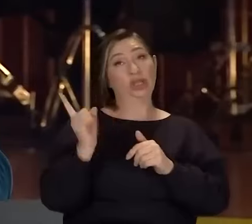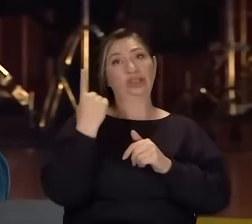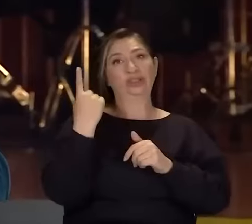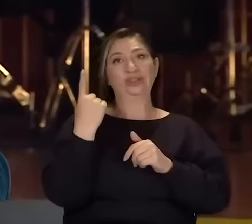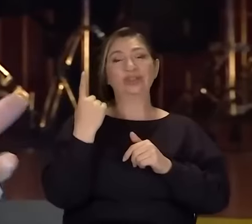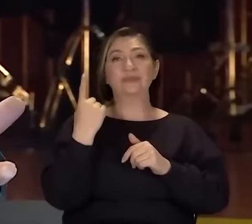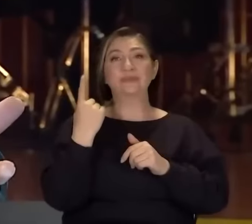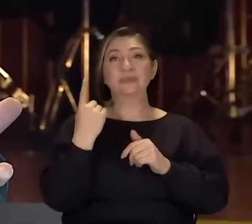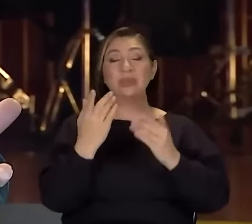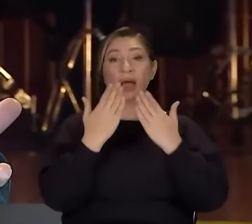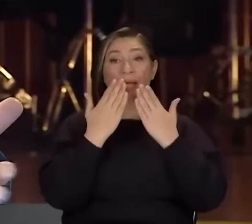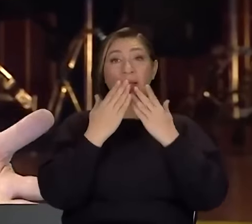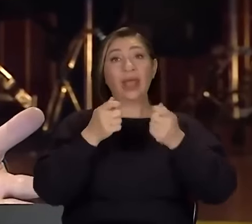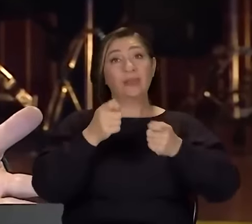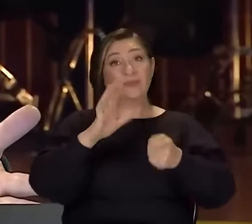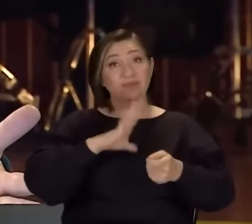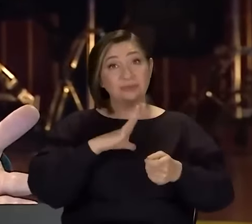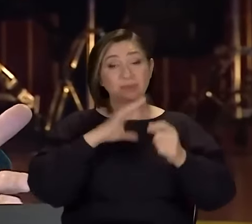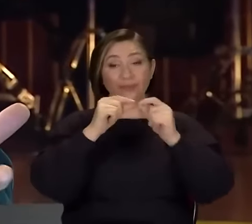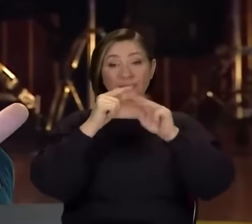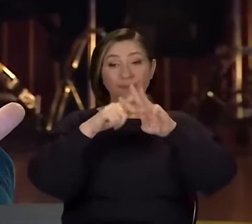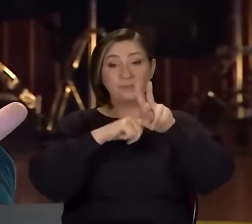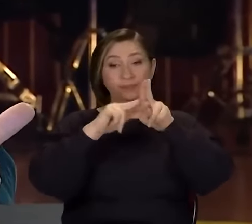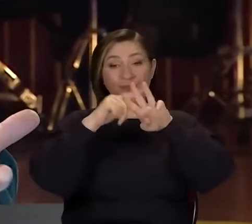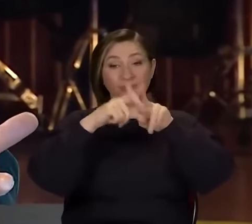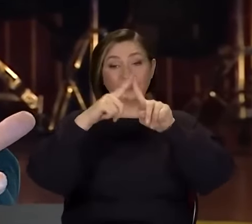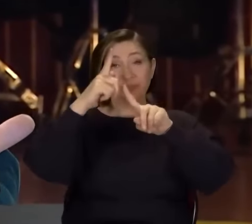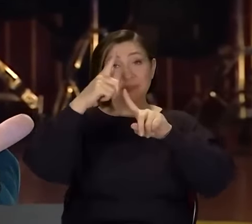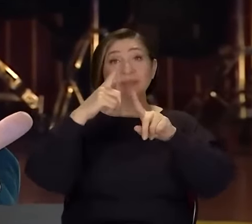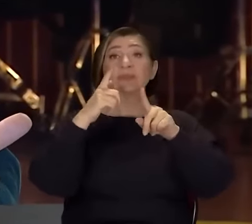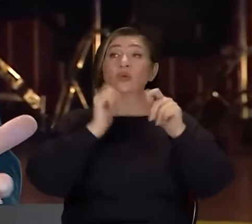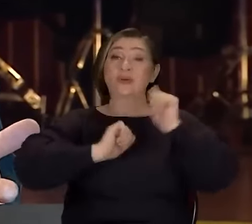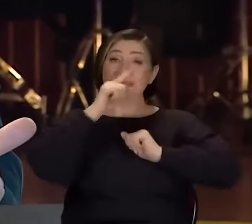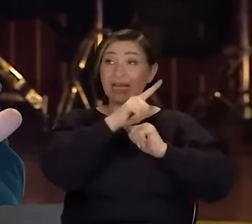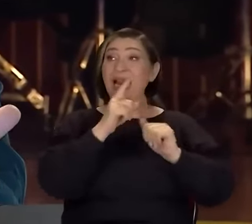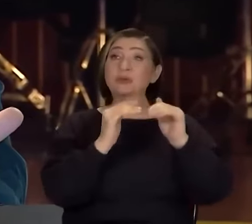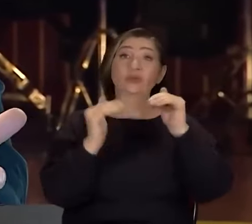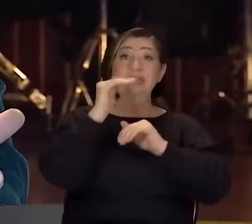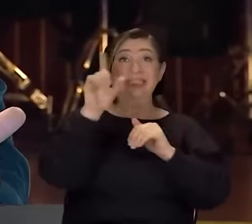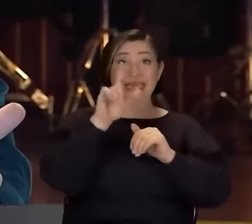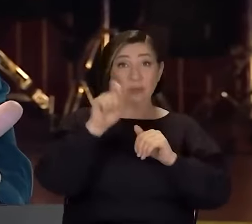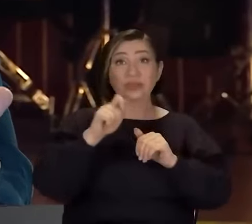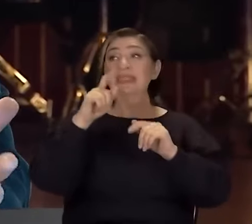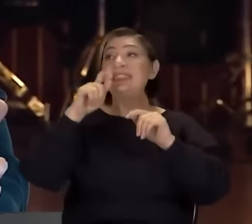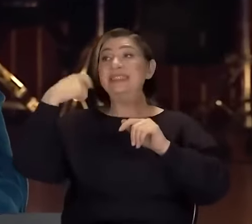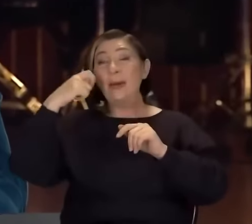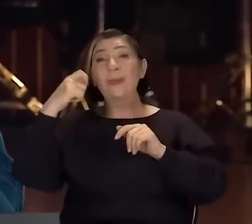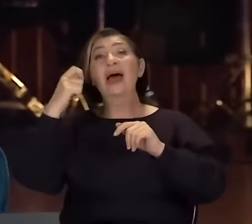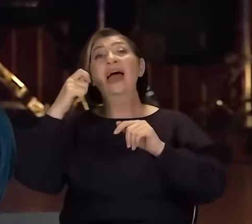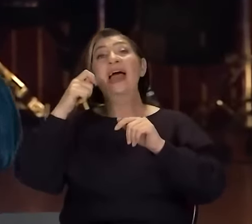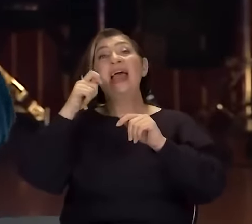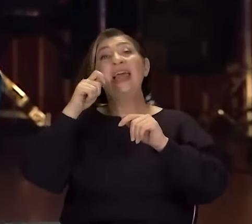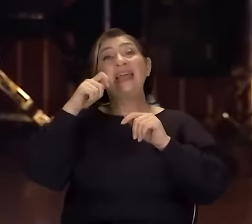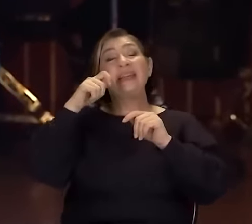ilginç ve akademik eğitimin var. Beykent Üniversitesi Oyunculuk Bölümünde lisans yapıyorsun. Sonrasında Bilgi Üniversitesi Sinema Televizyon Bölümünde master